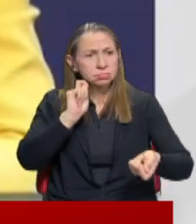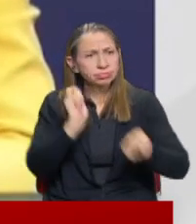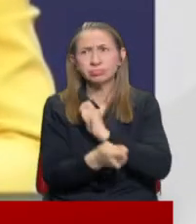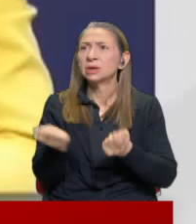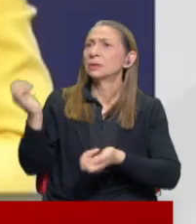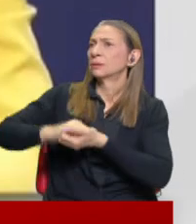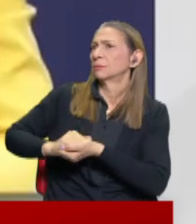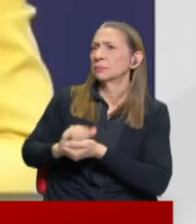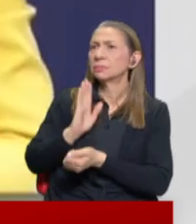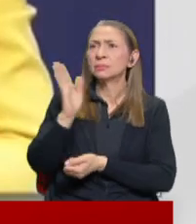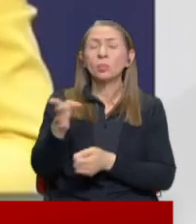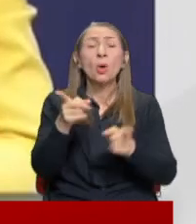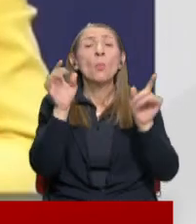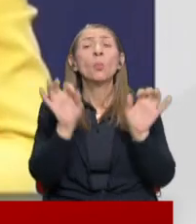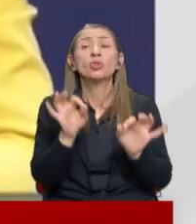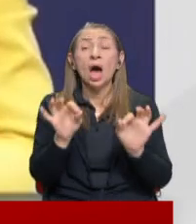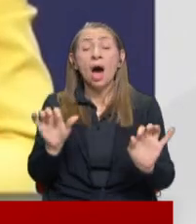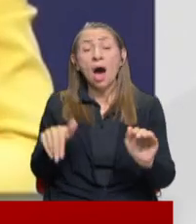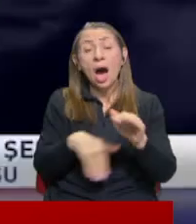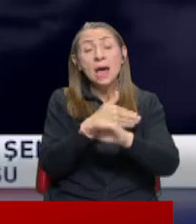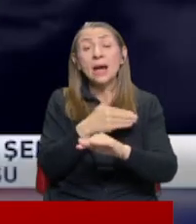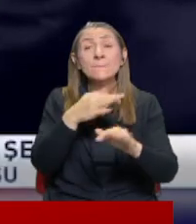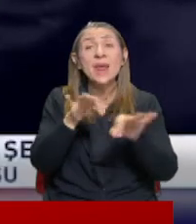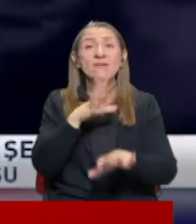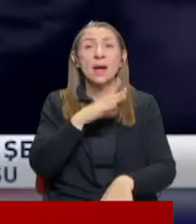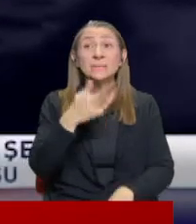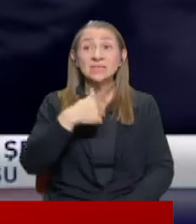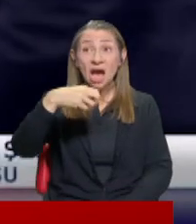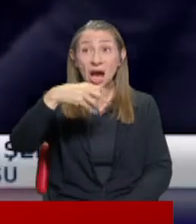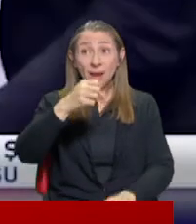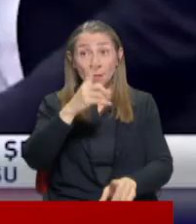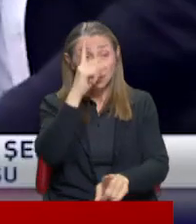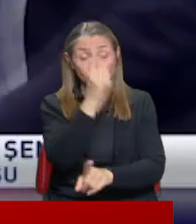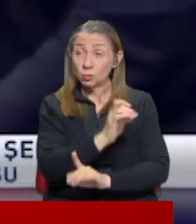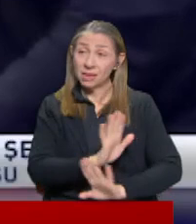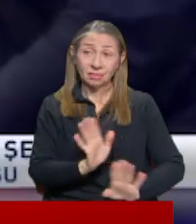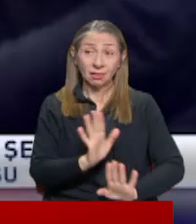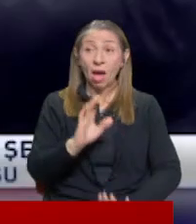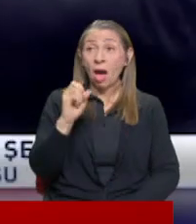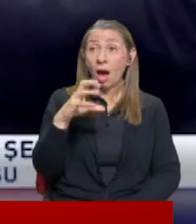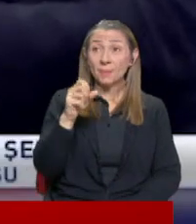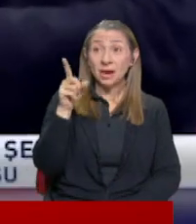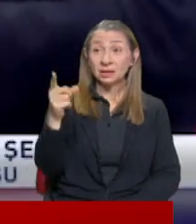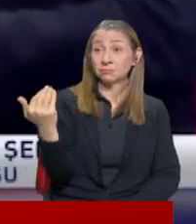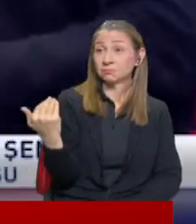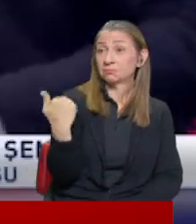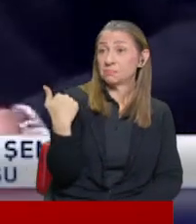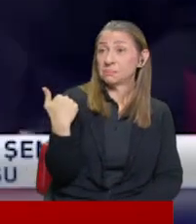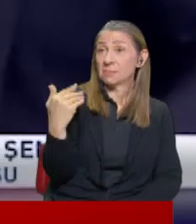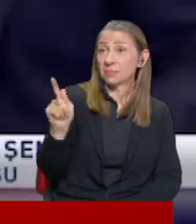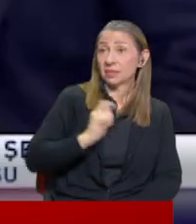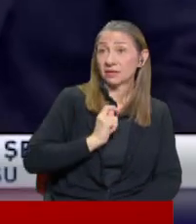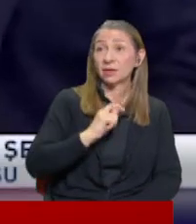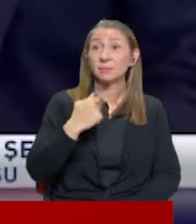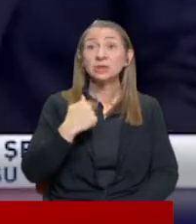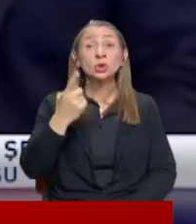birdenbire değişmiş. Bunun mutlaka bir arka planı vardı. Biz AK Parti'ye müracaat etmedik. AK Parti böyle bir teklifle geldi.